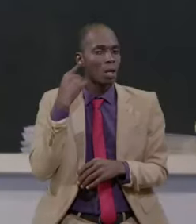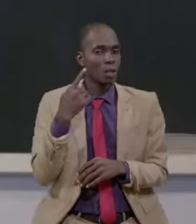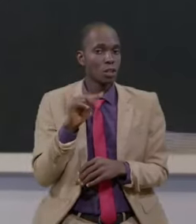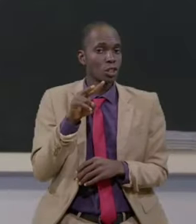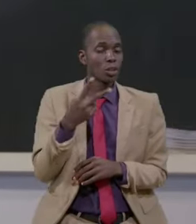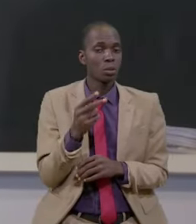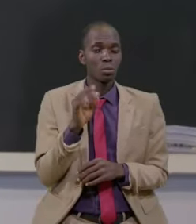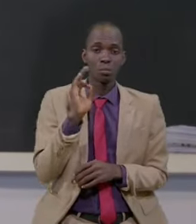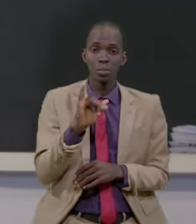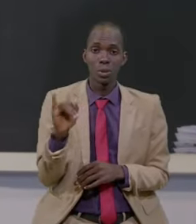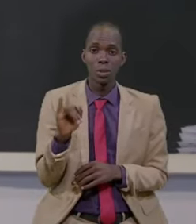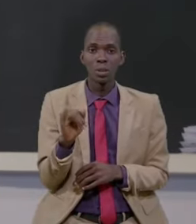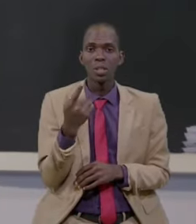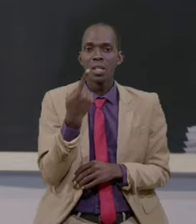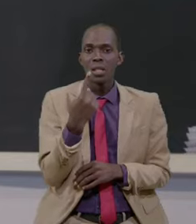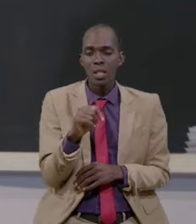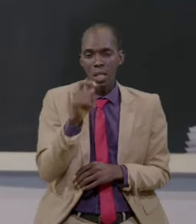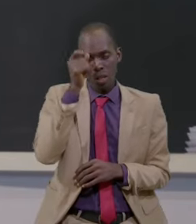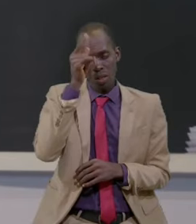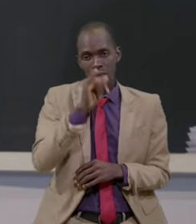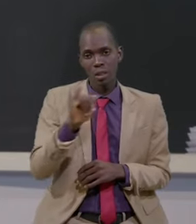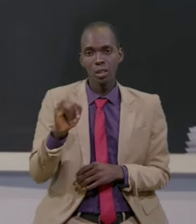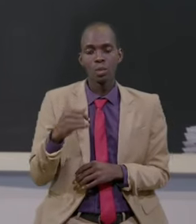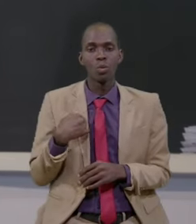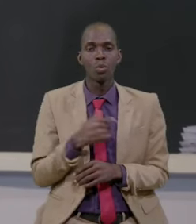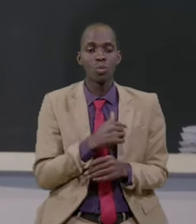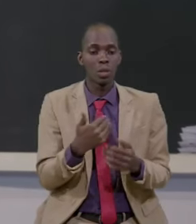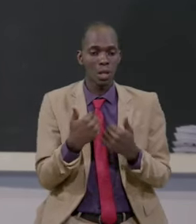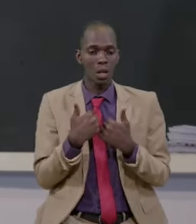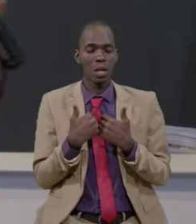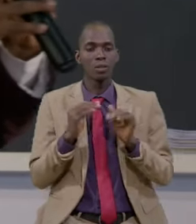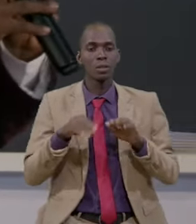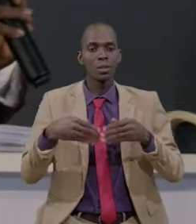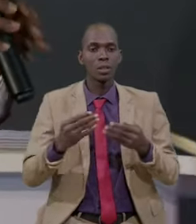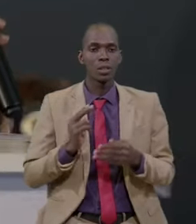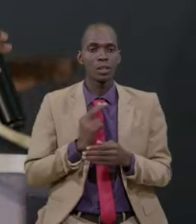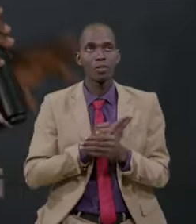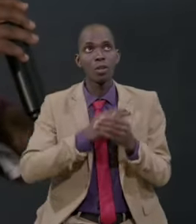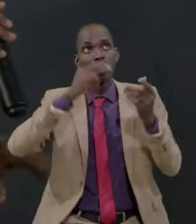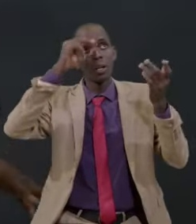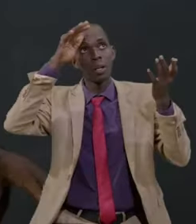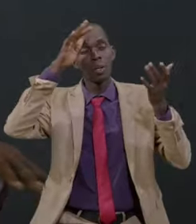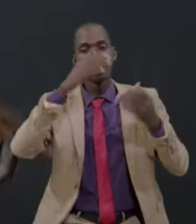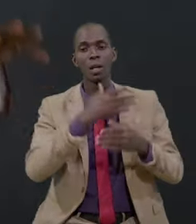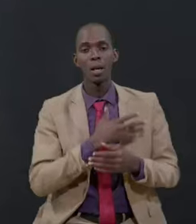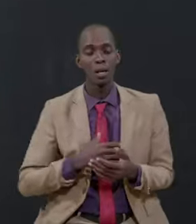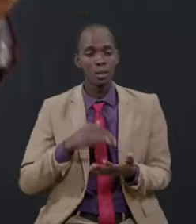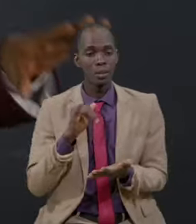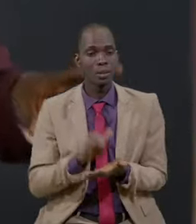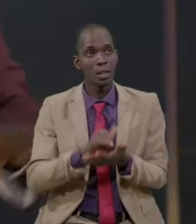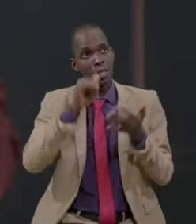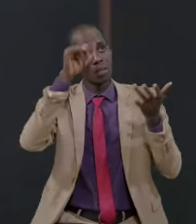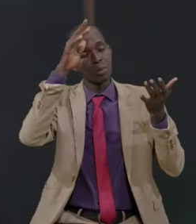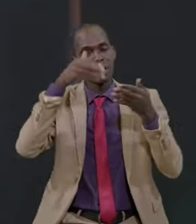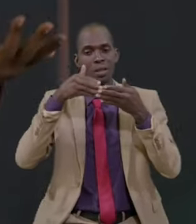la compréhension que nous avons nous a donné l'espérance. Et l'espérance que nous avons